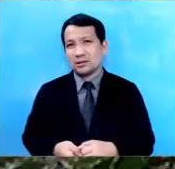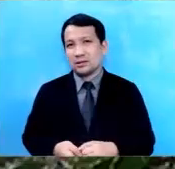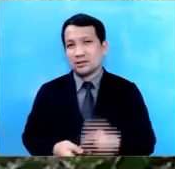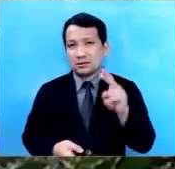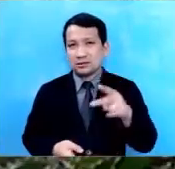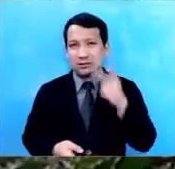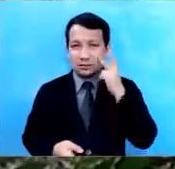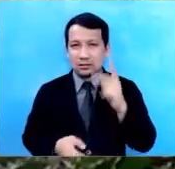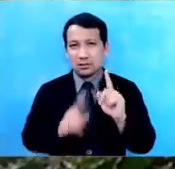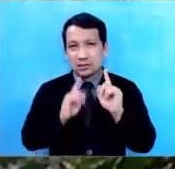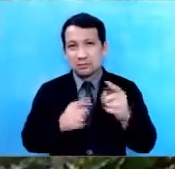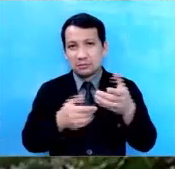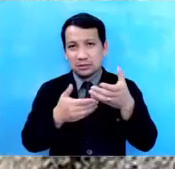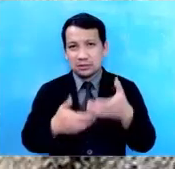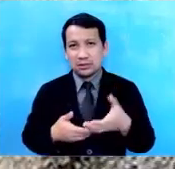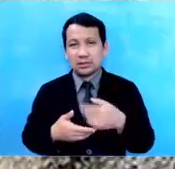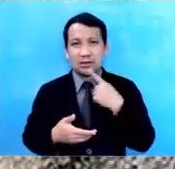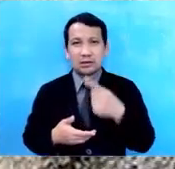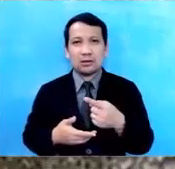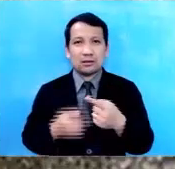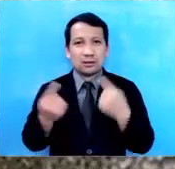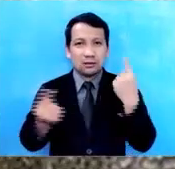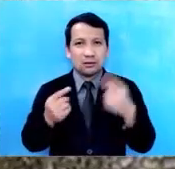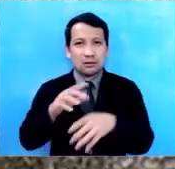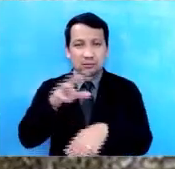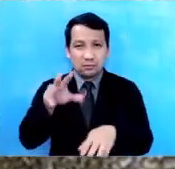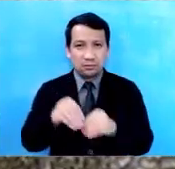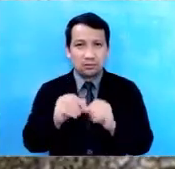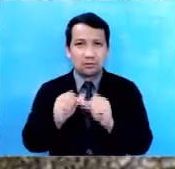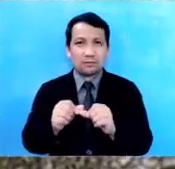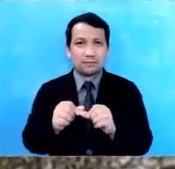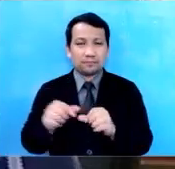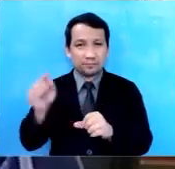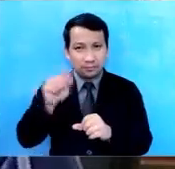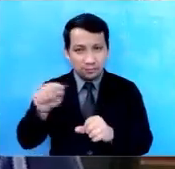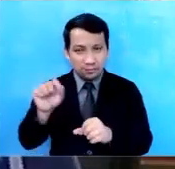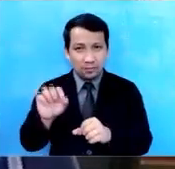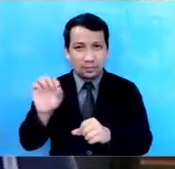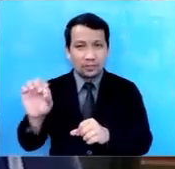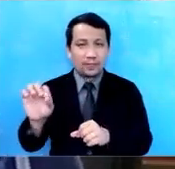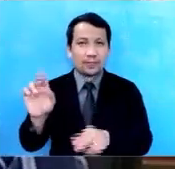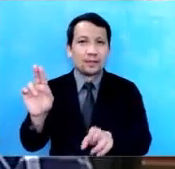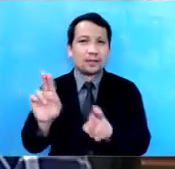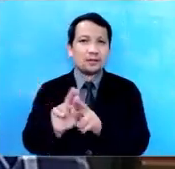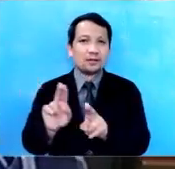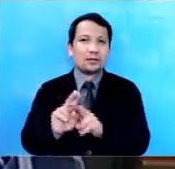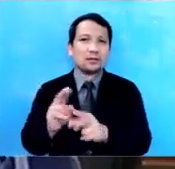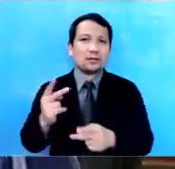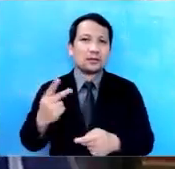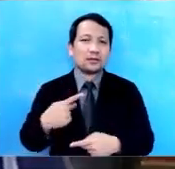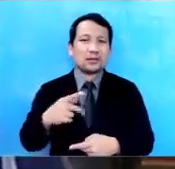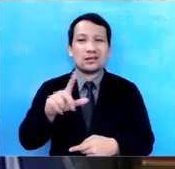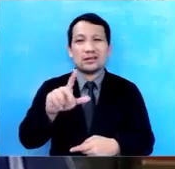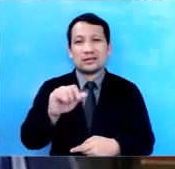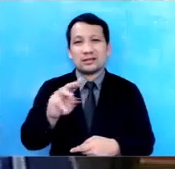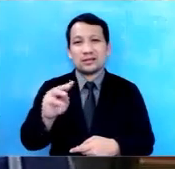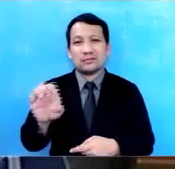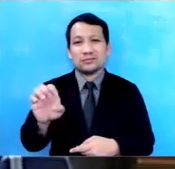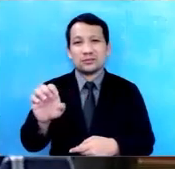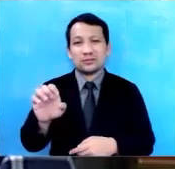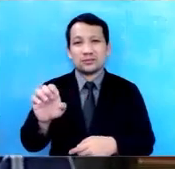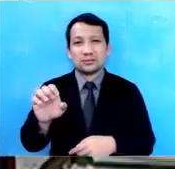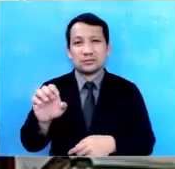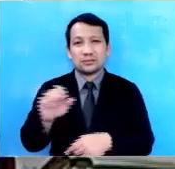report eh. So, kinonsider nila yung mga butas-butas na maliit. Sibi, normal na malang, kaya limestone ang almost ng area sa